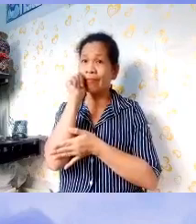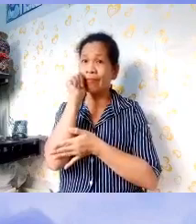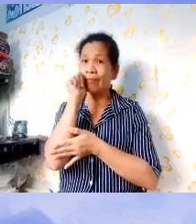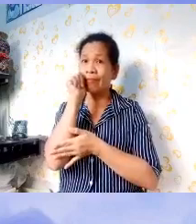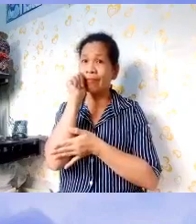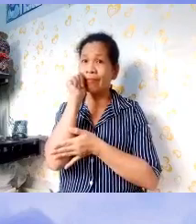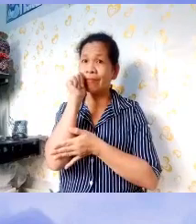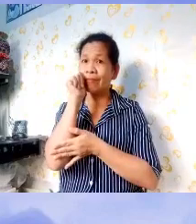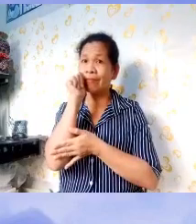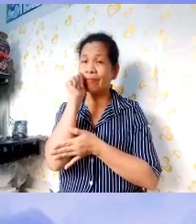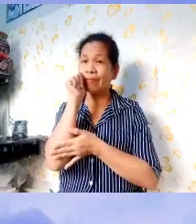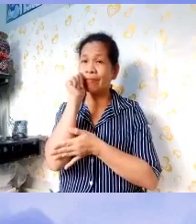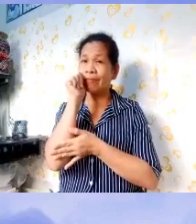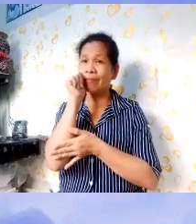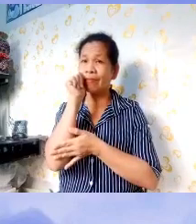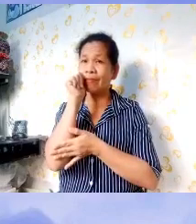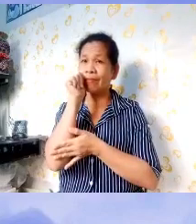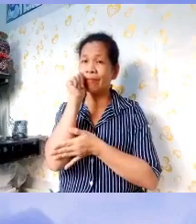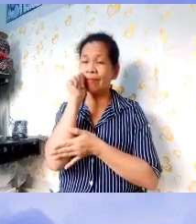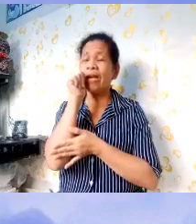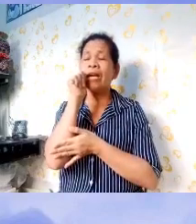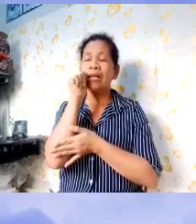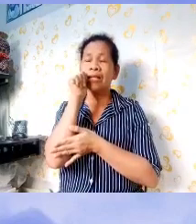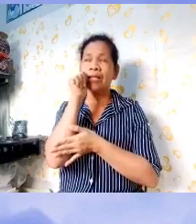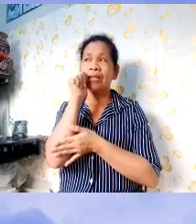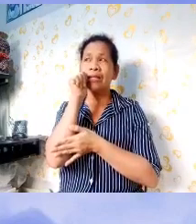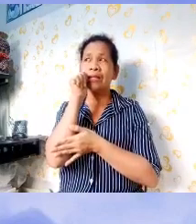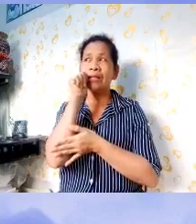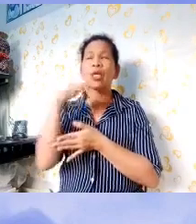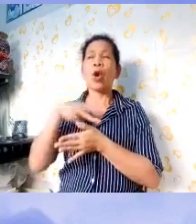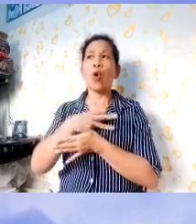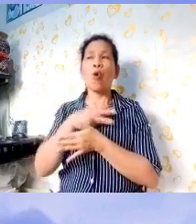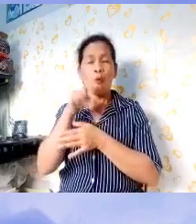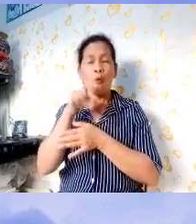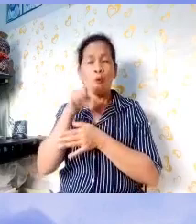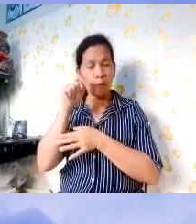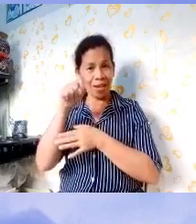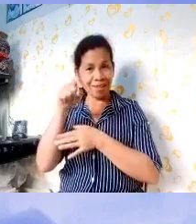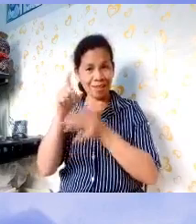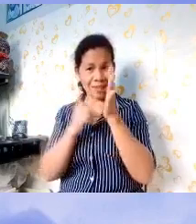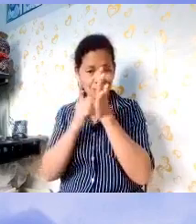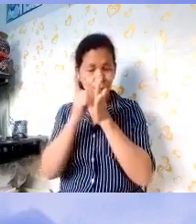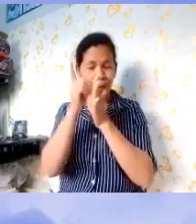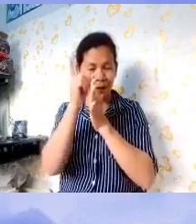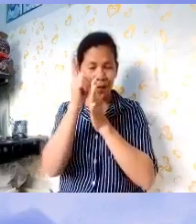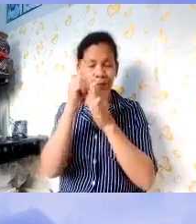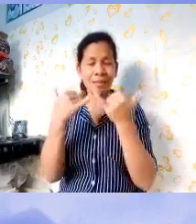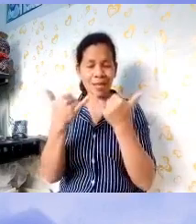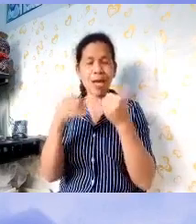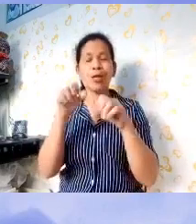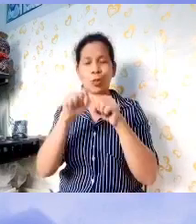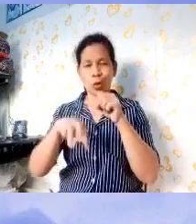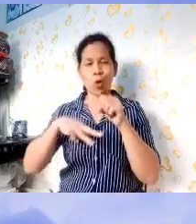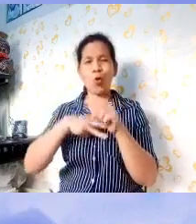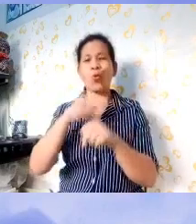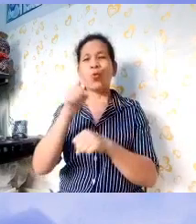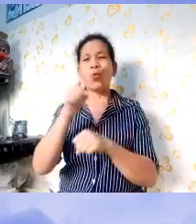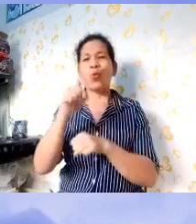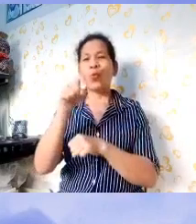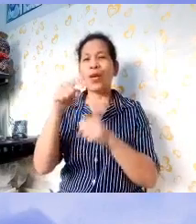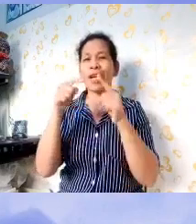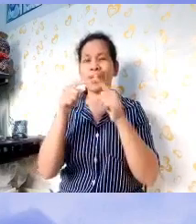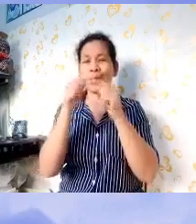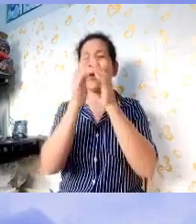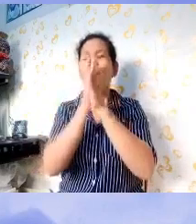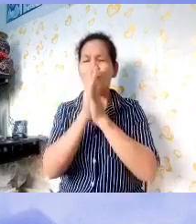ay yung panalangin, araw-araw din po yung ating panalangin, mga kapatid. Naalala ko